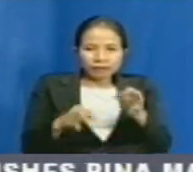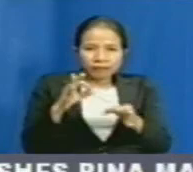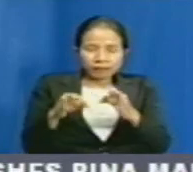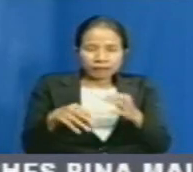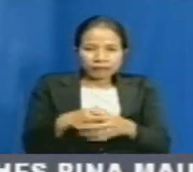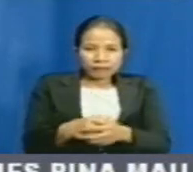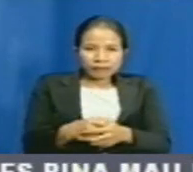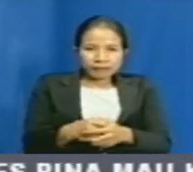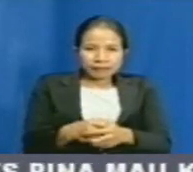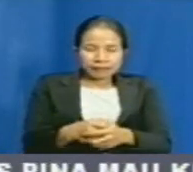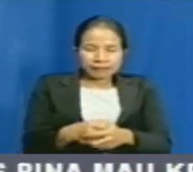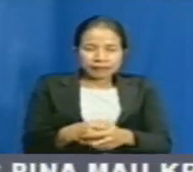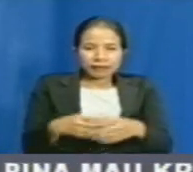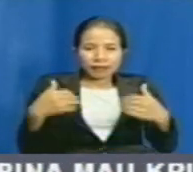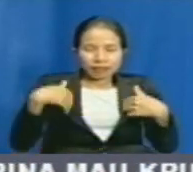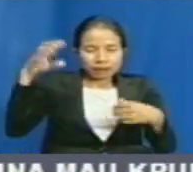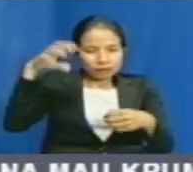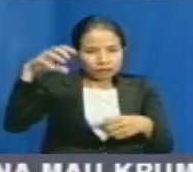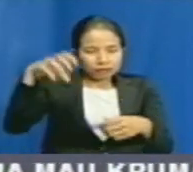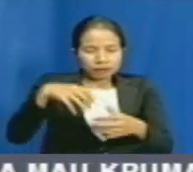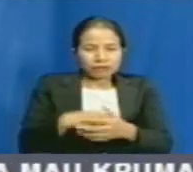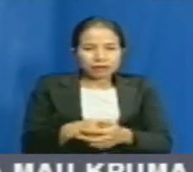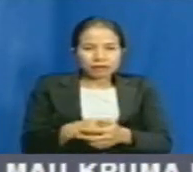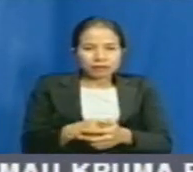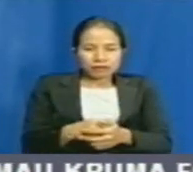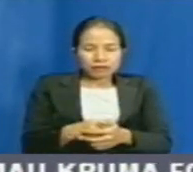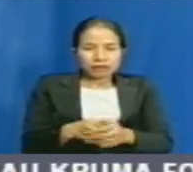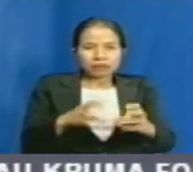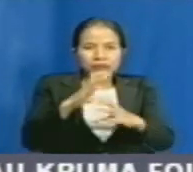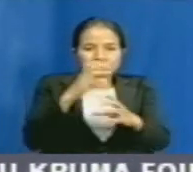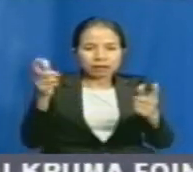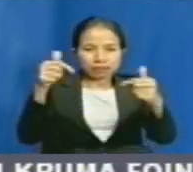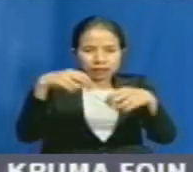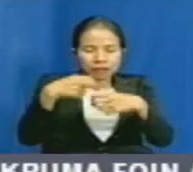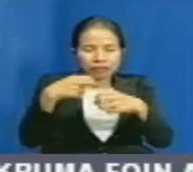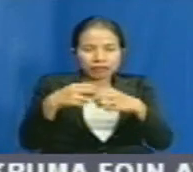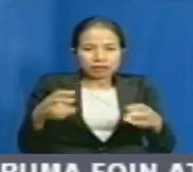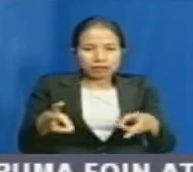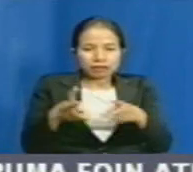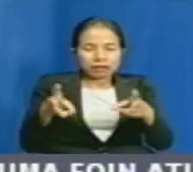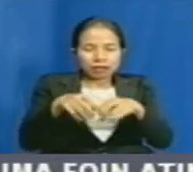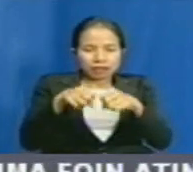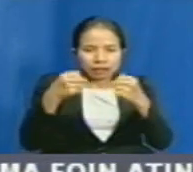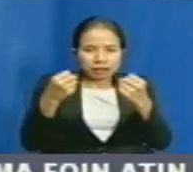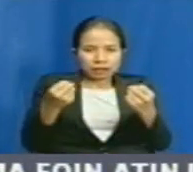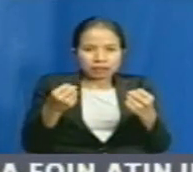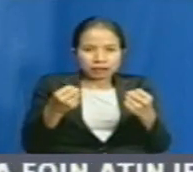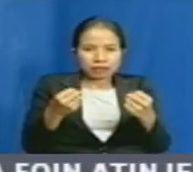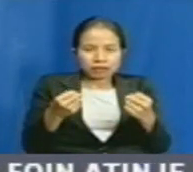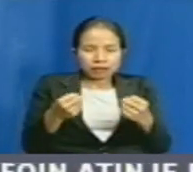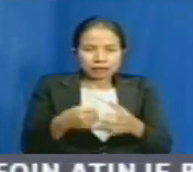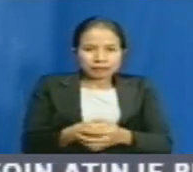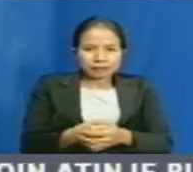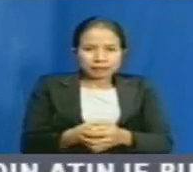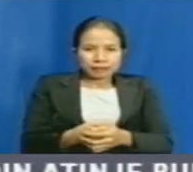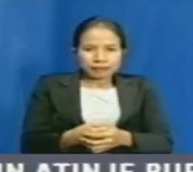bay lorone mas bela iha tia udang kalau kereta saya aras katin istrada lalu istrada lo se ya